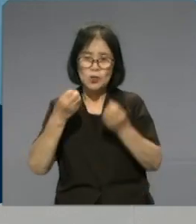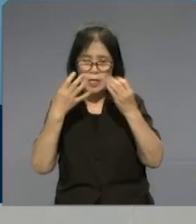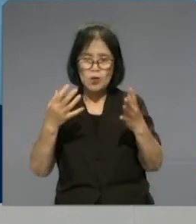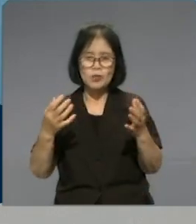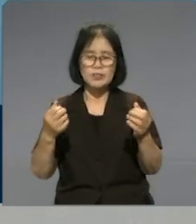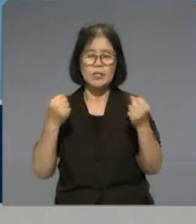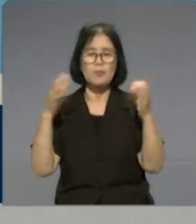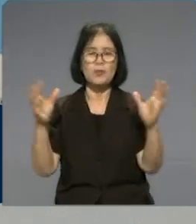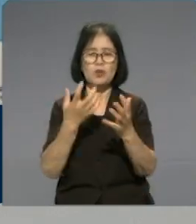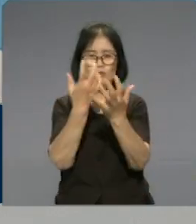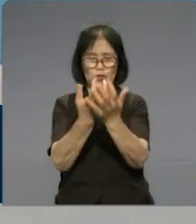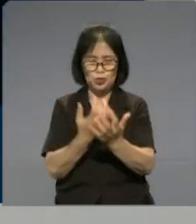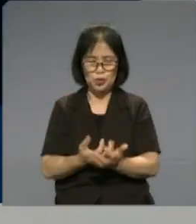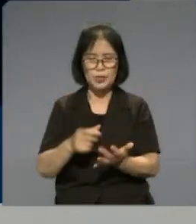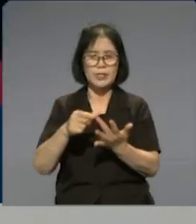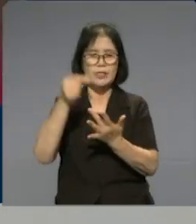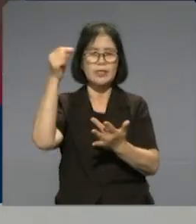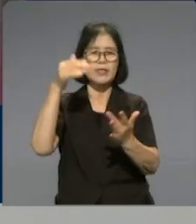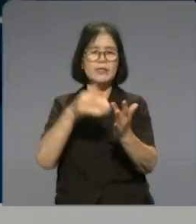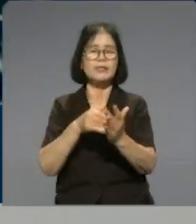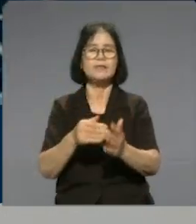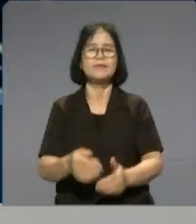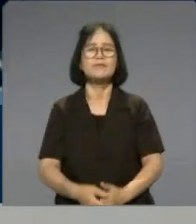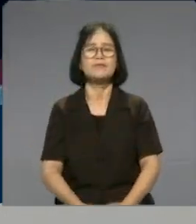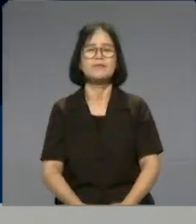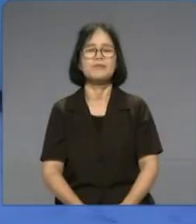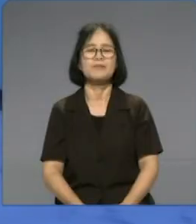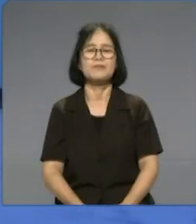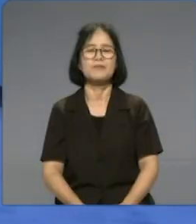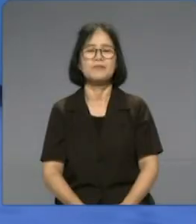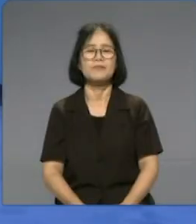문서도 채택했습니다. 김민주 기자입니다.